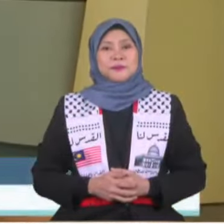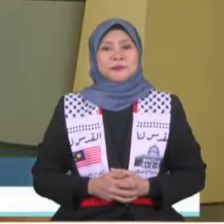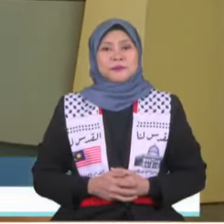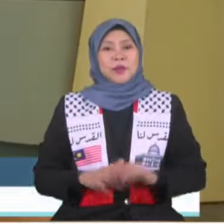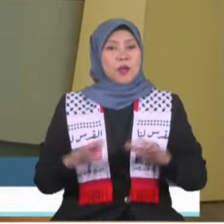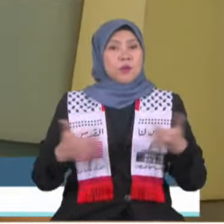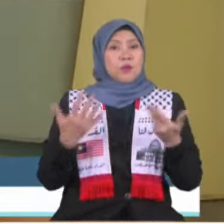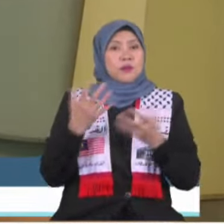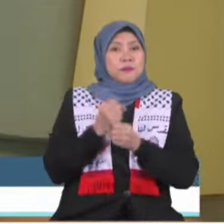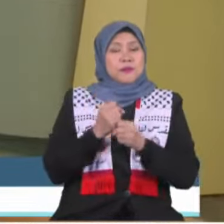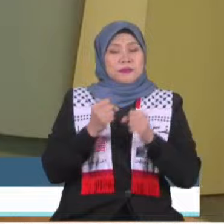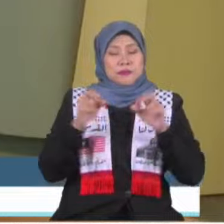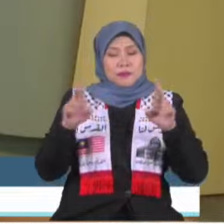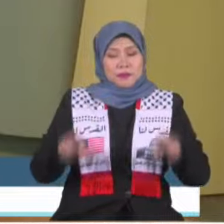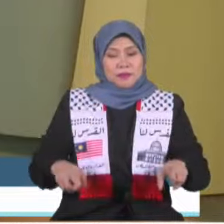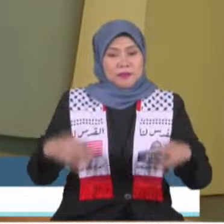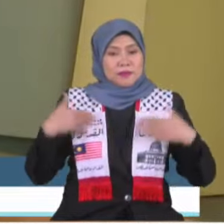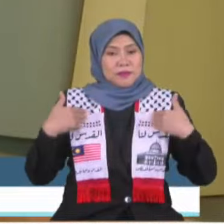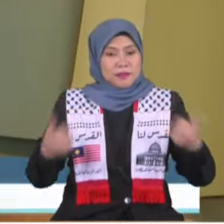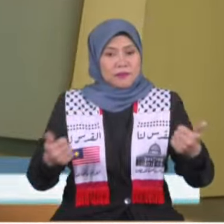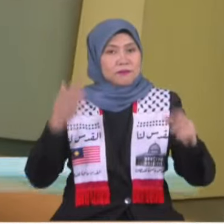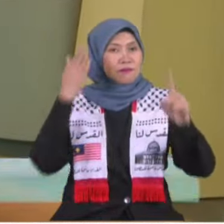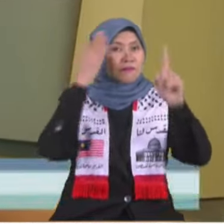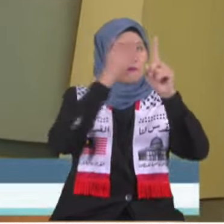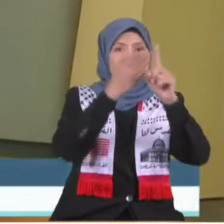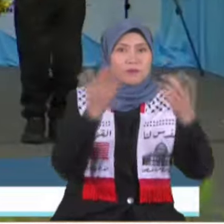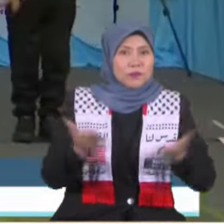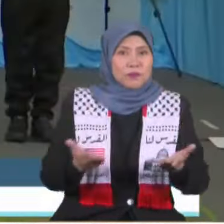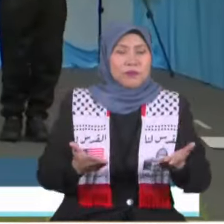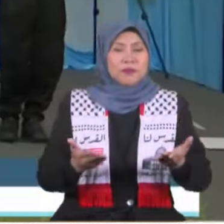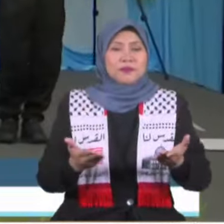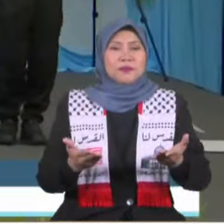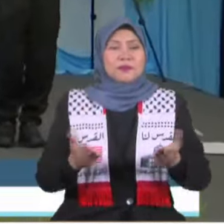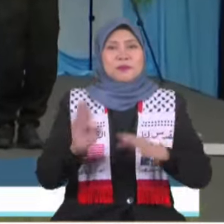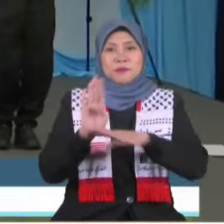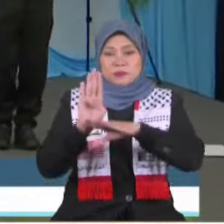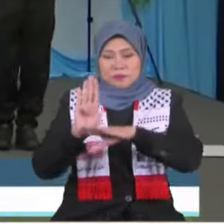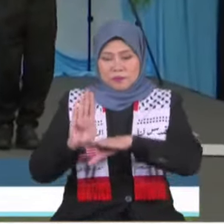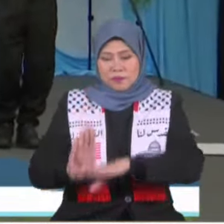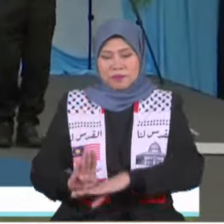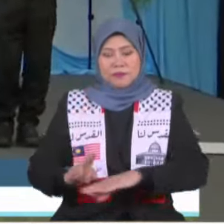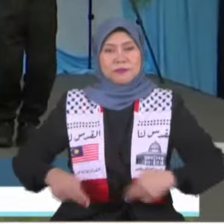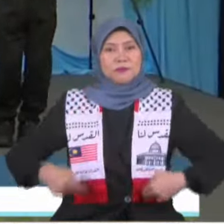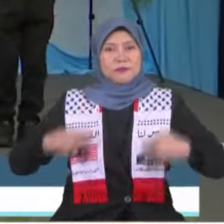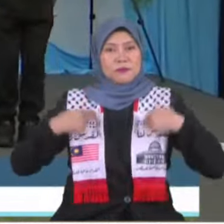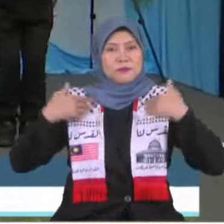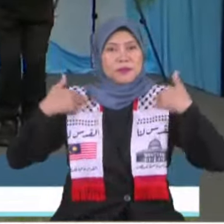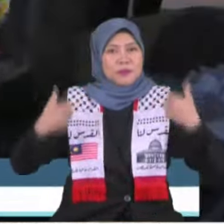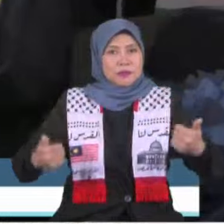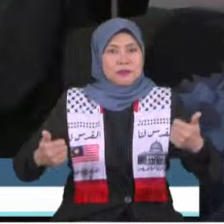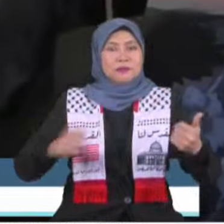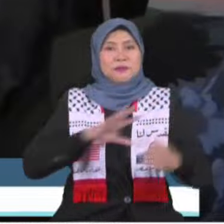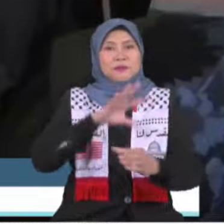yang sihat dan sejahtera lah. Matlamat yang utama adalah memastikan bahwa pembudayaan hidup sihat yang